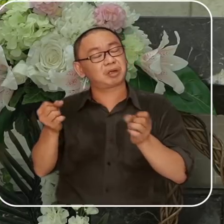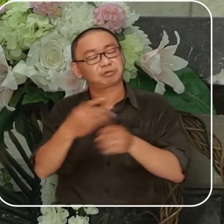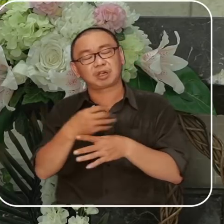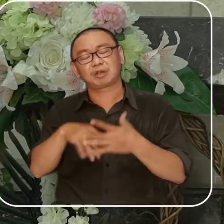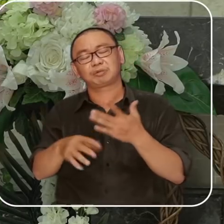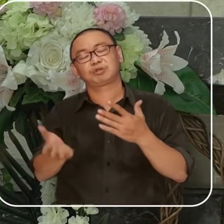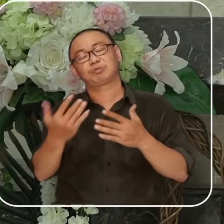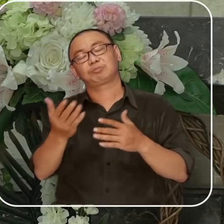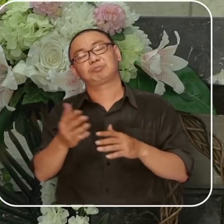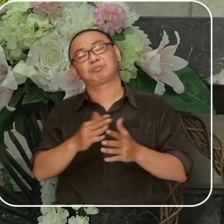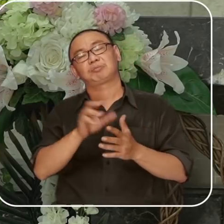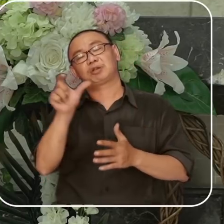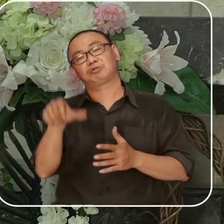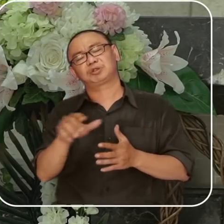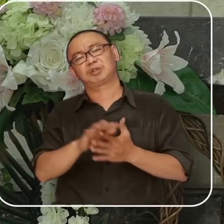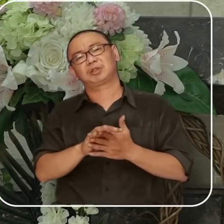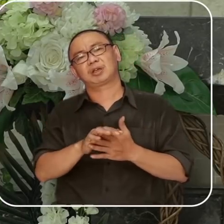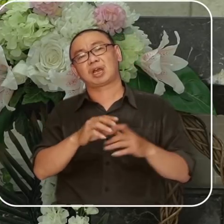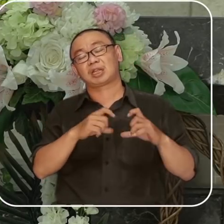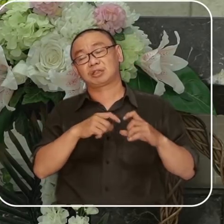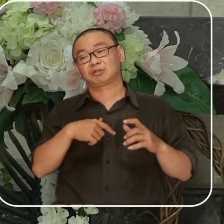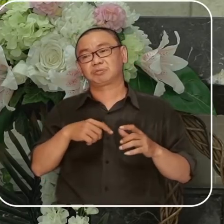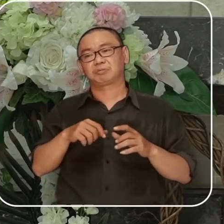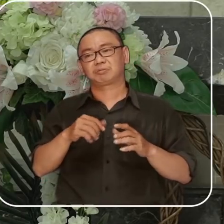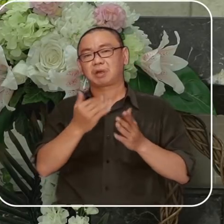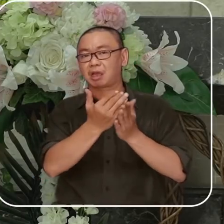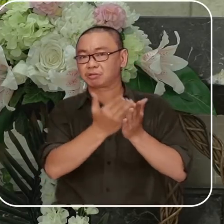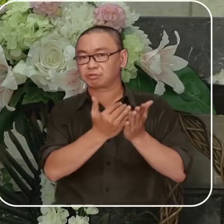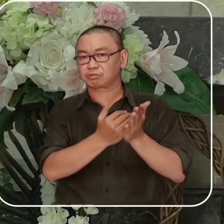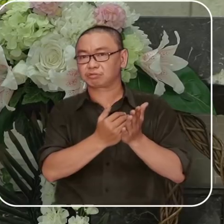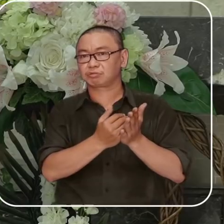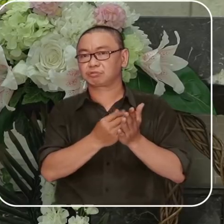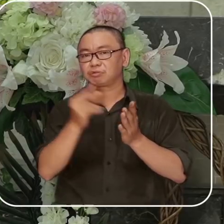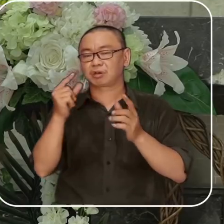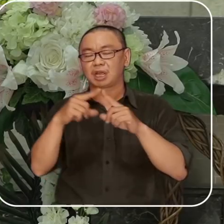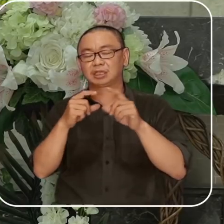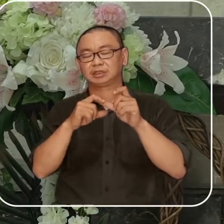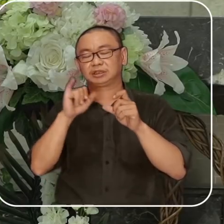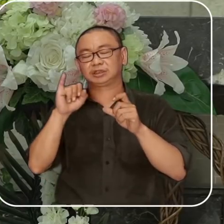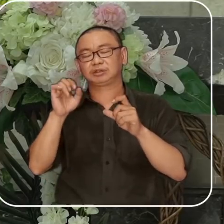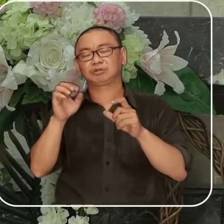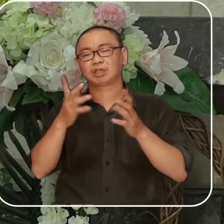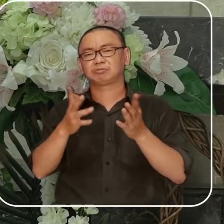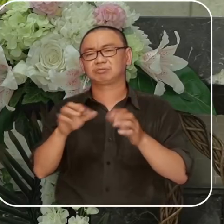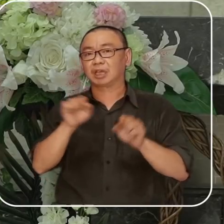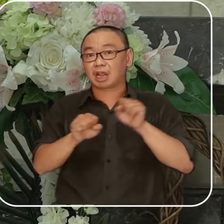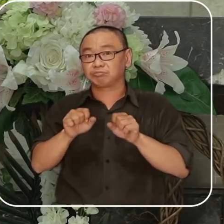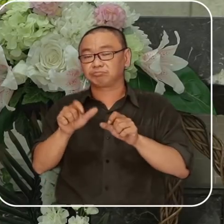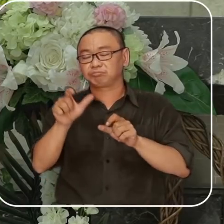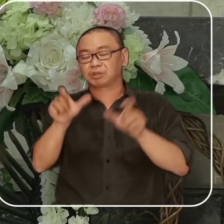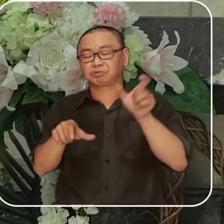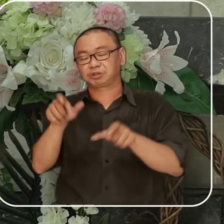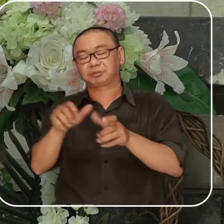Hati itulah yang sebetulnya menjadi pengatur rasio dan tingkah laku manusia.